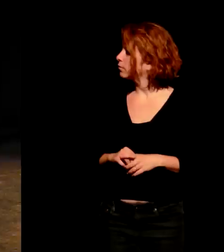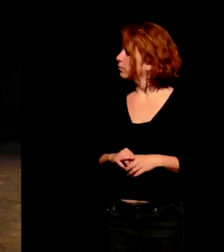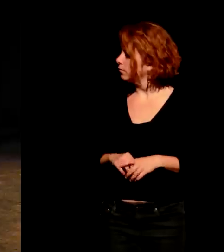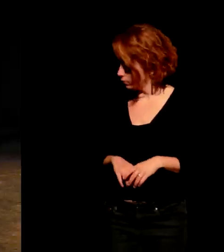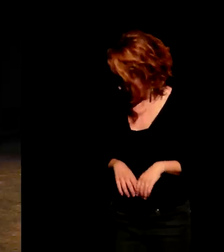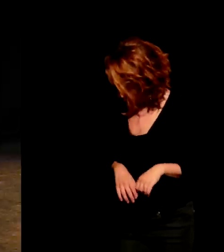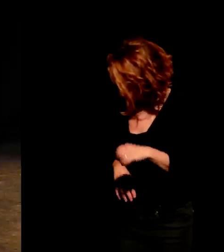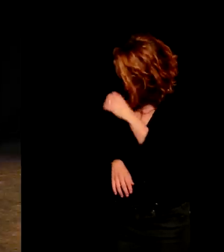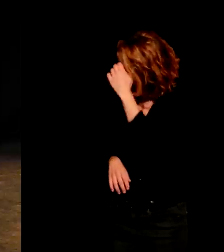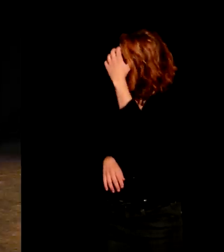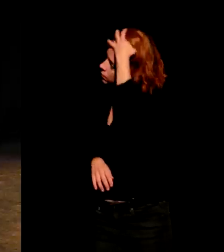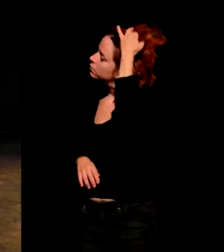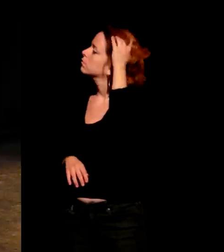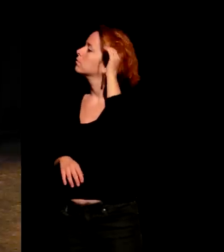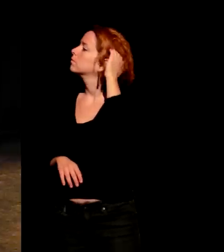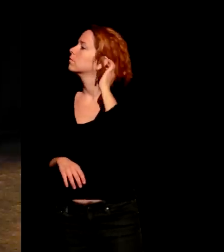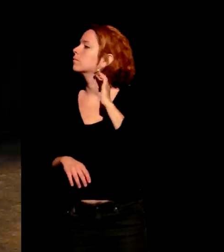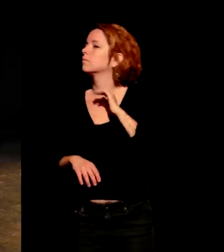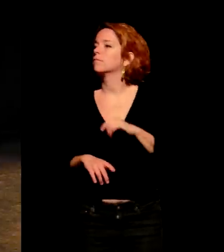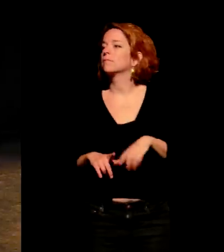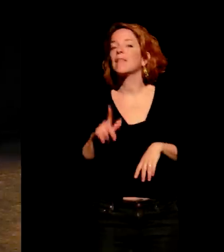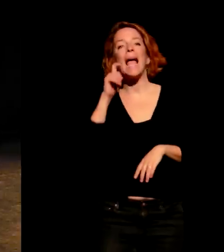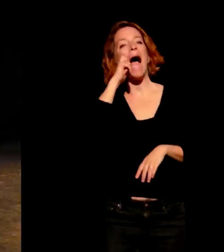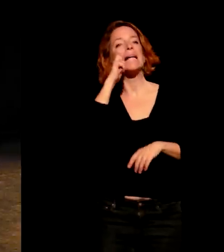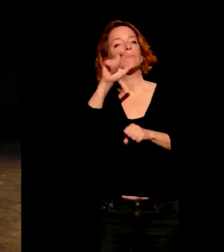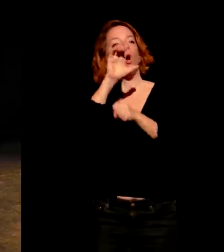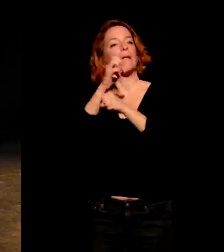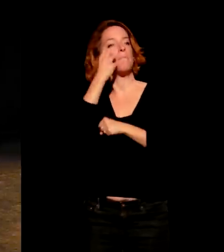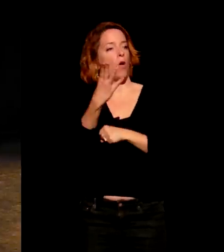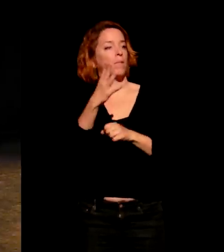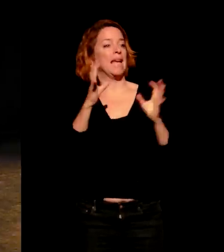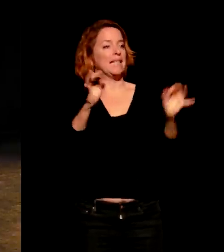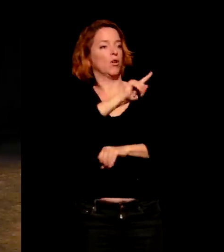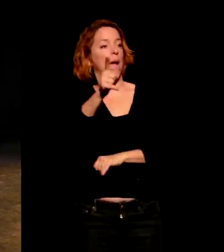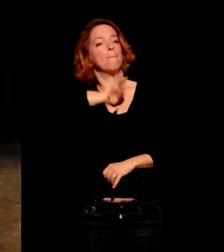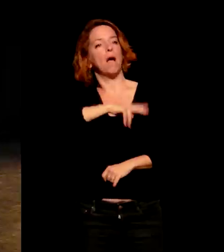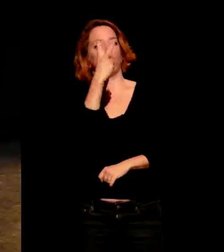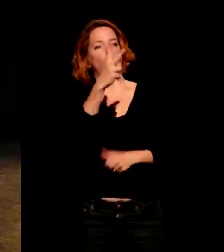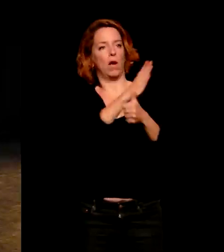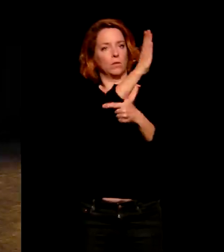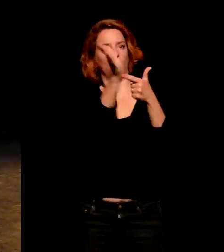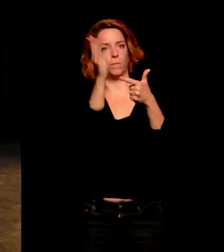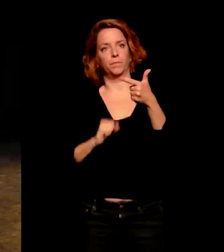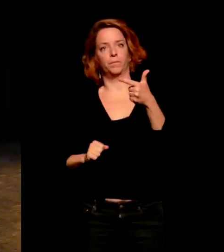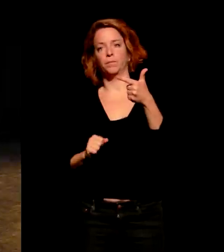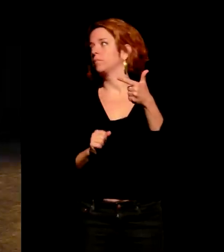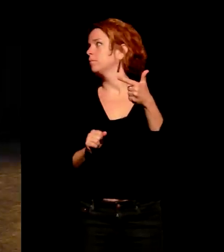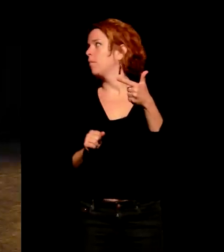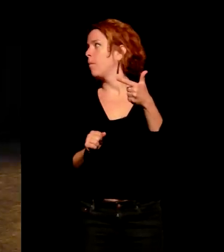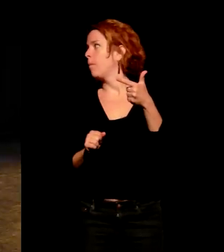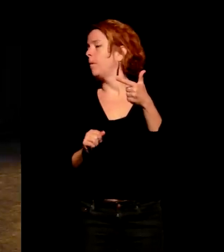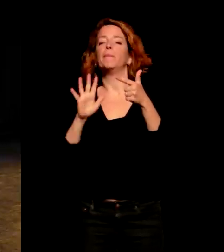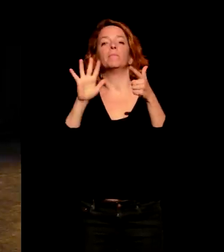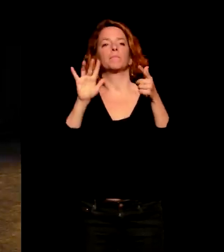il y a deux raisons qui font que le racisme anti-blanc, ça n'existe pas. La première raison, alors juste